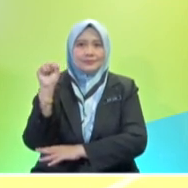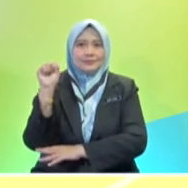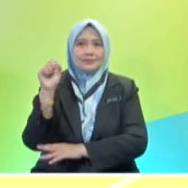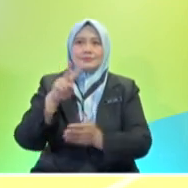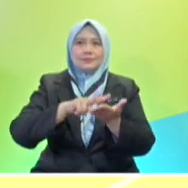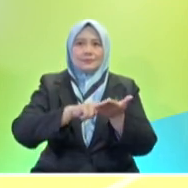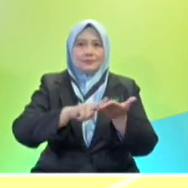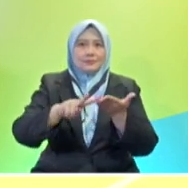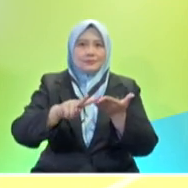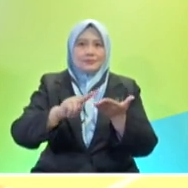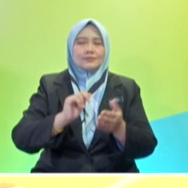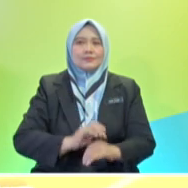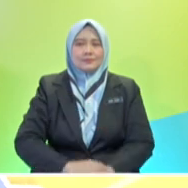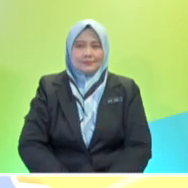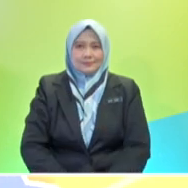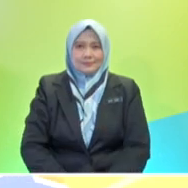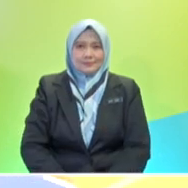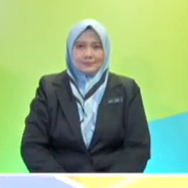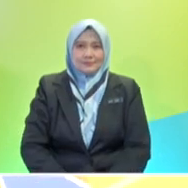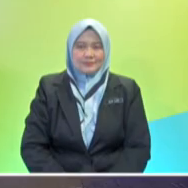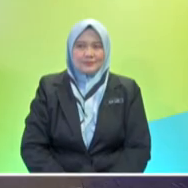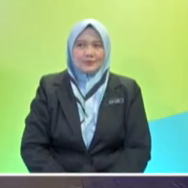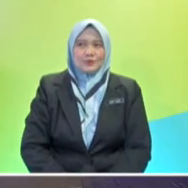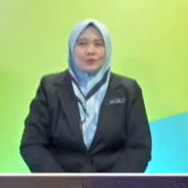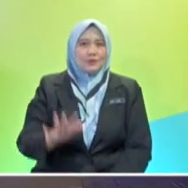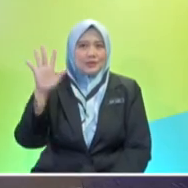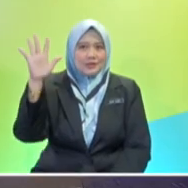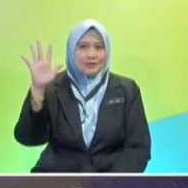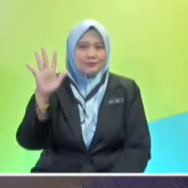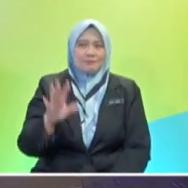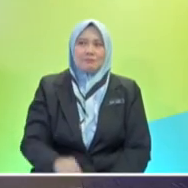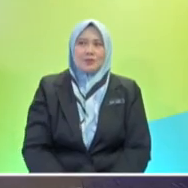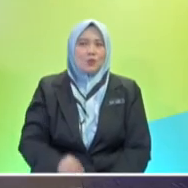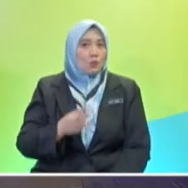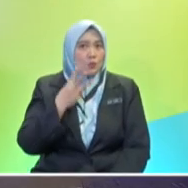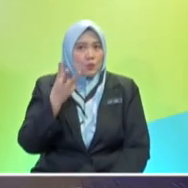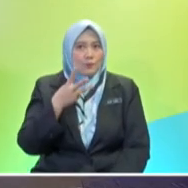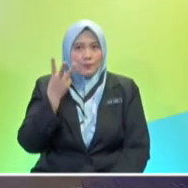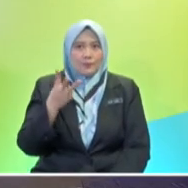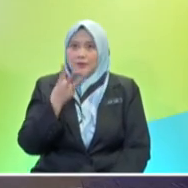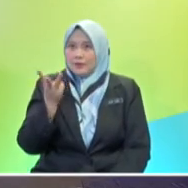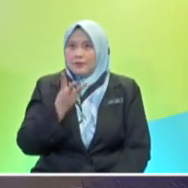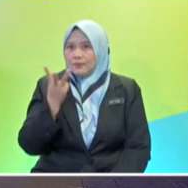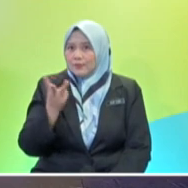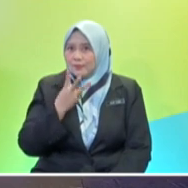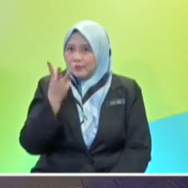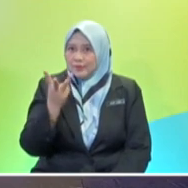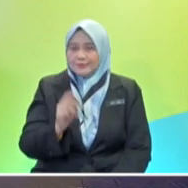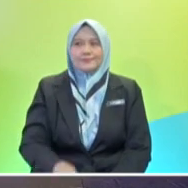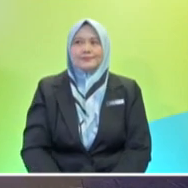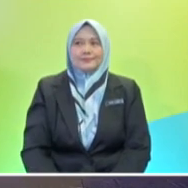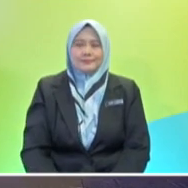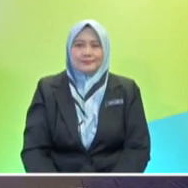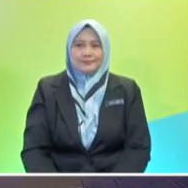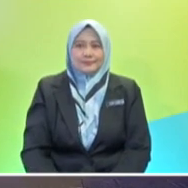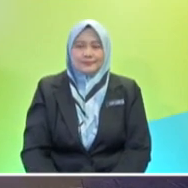K-E-M-A-S, kemas. Wah, lima wah. Lima wah. Untuk wah, Irfan. Wah. Ya.